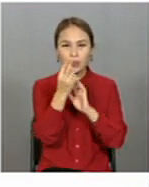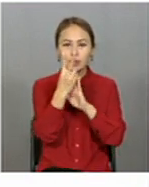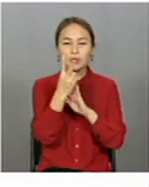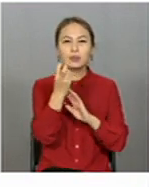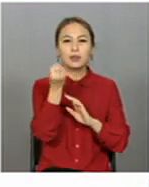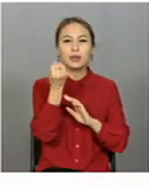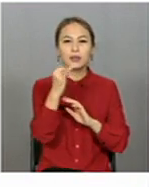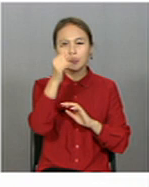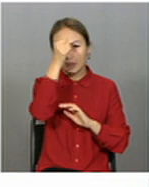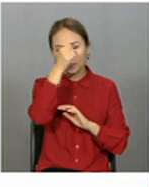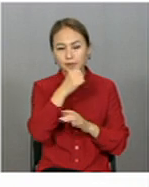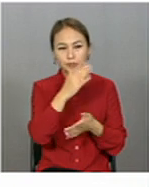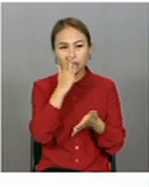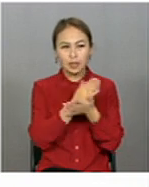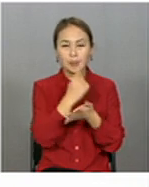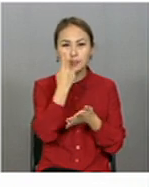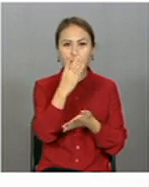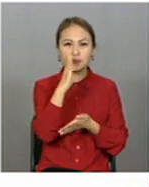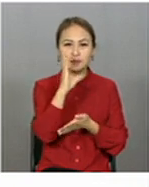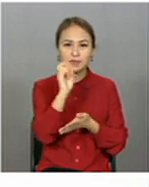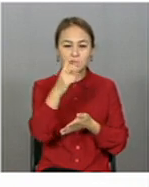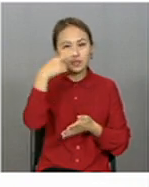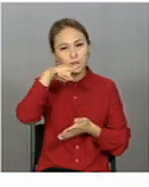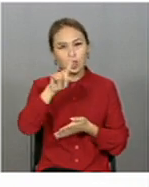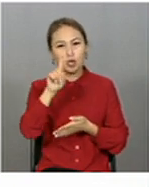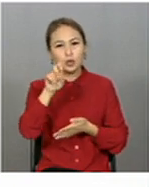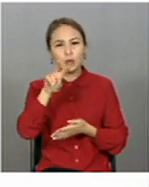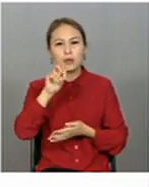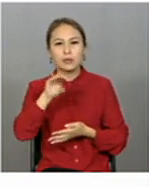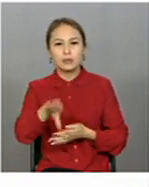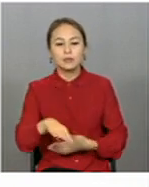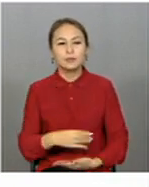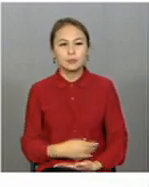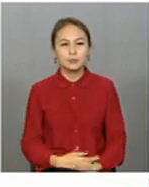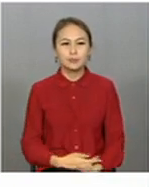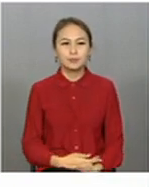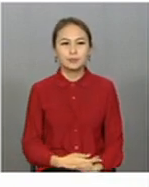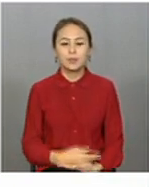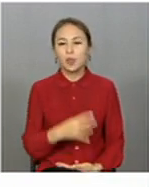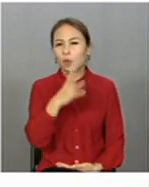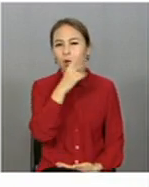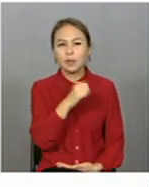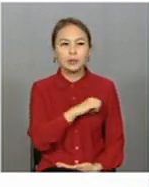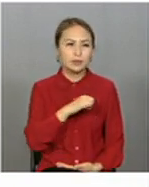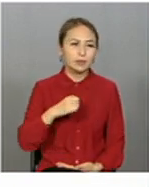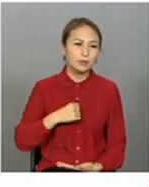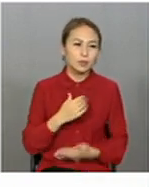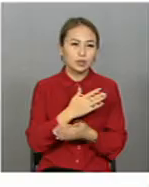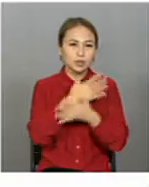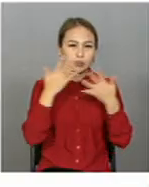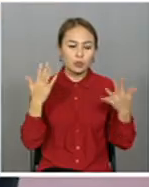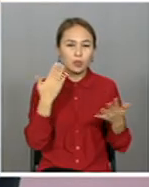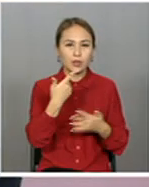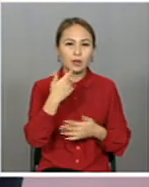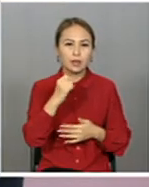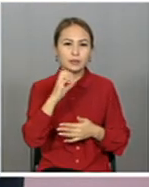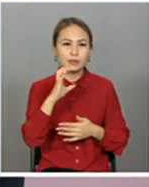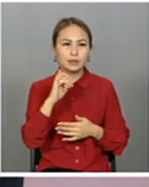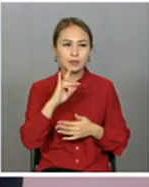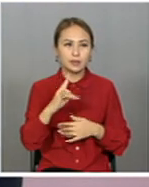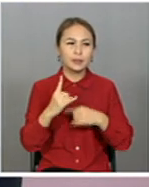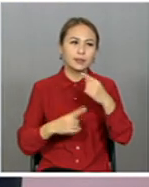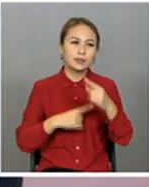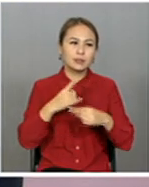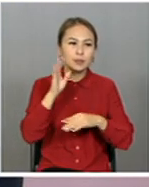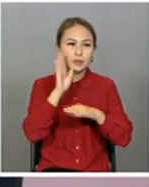бар. Бір ғасырда 100 жыл бар. Балалар, уақыттың ең үлкен өлшем бірлігі ғасыр. Келесі